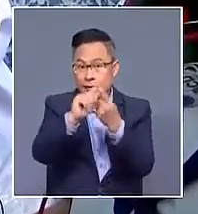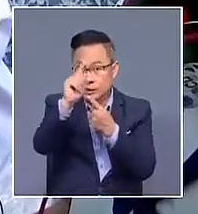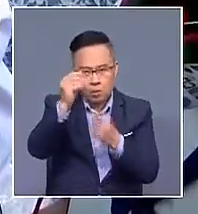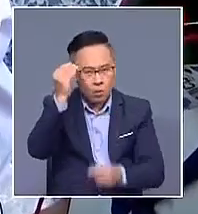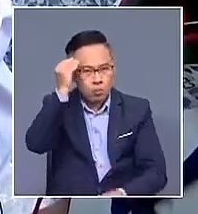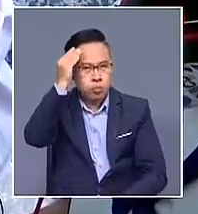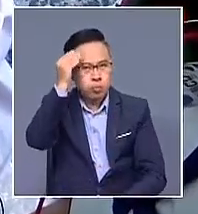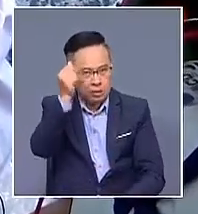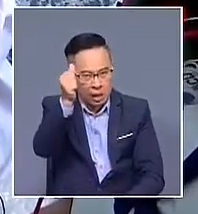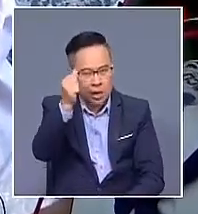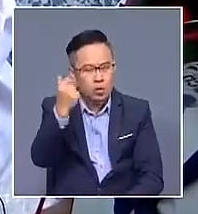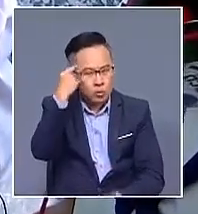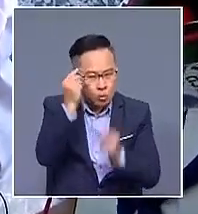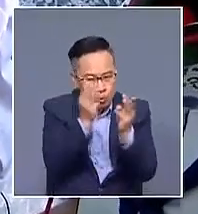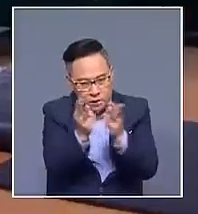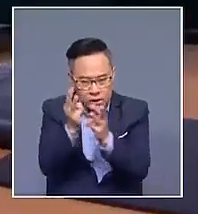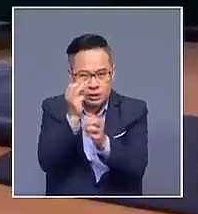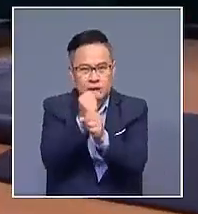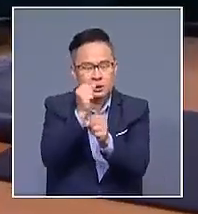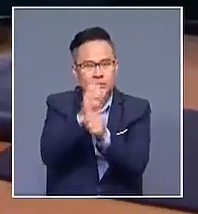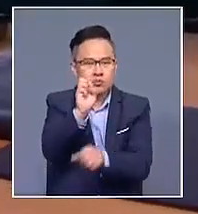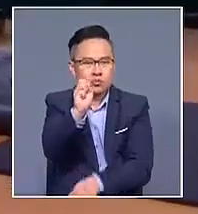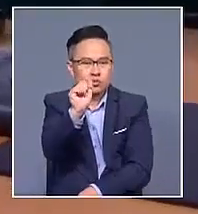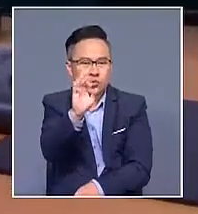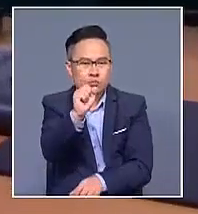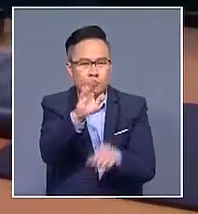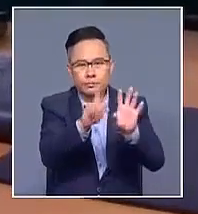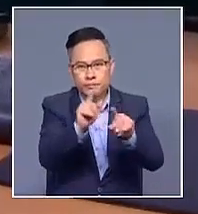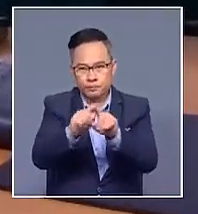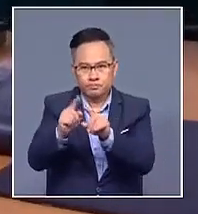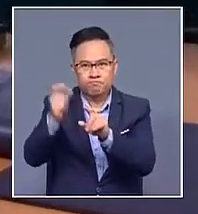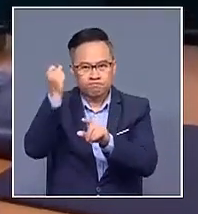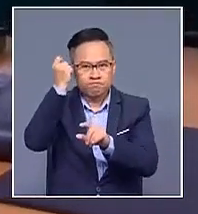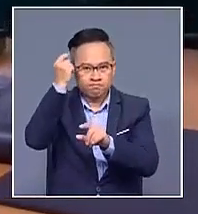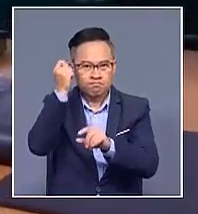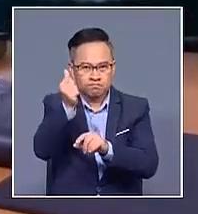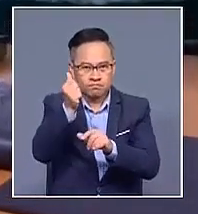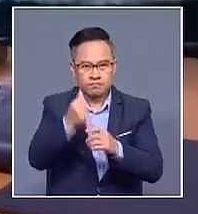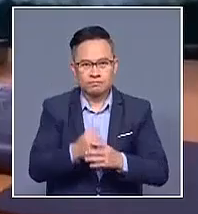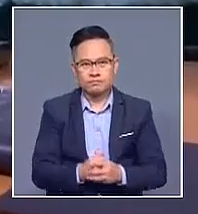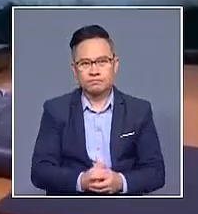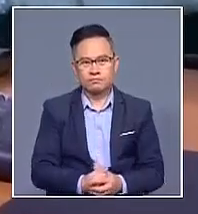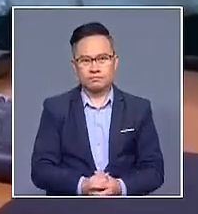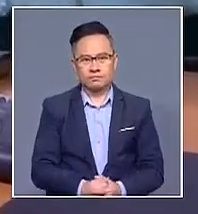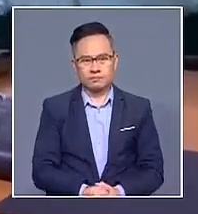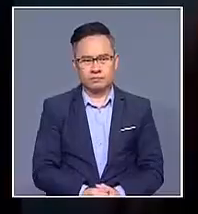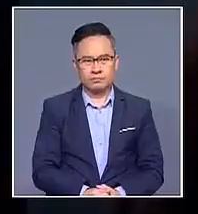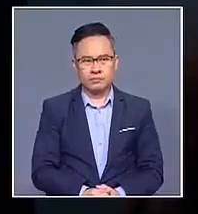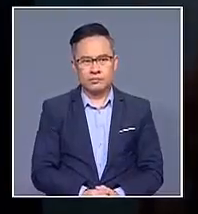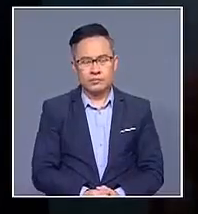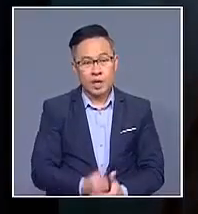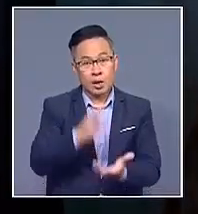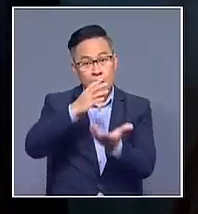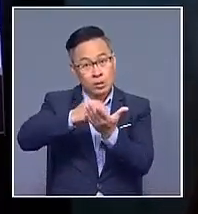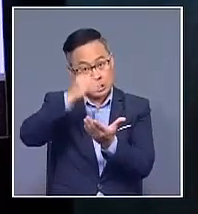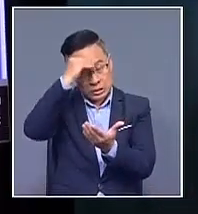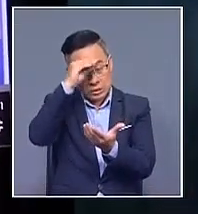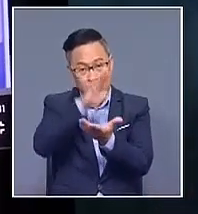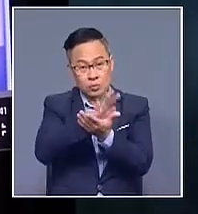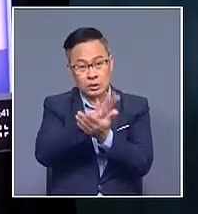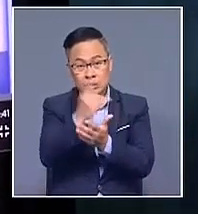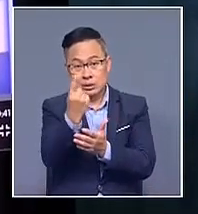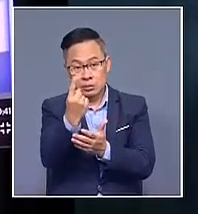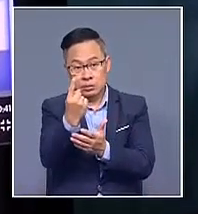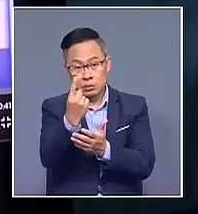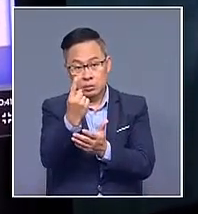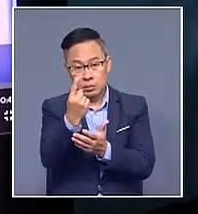มีเทคนิคเพิ่มขึ้นค่ะ จริงเหรอดีมากเลยแล้ว อันนี้คือมาเรียนแค่ที่โรงเรียนหรือเปล่าคะแบ